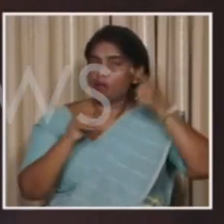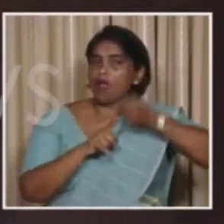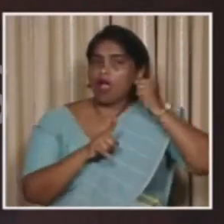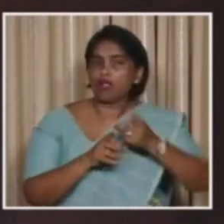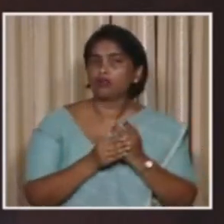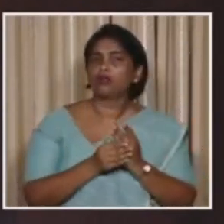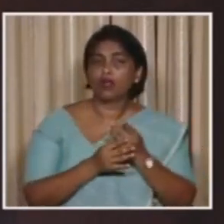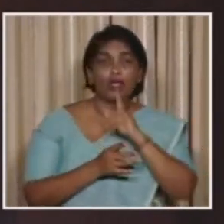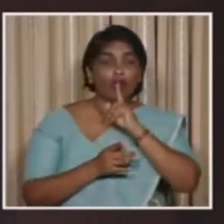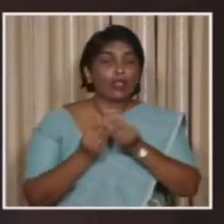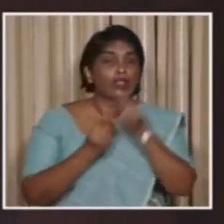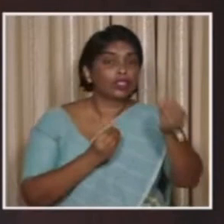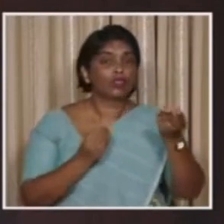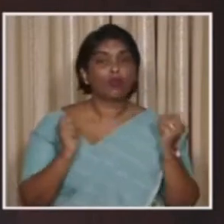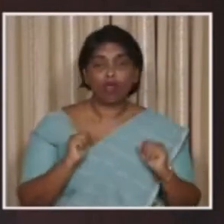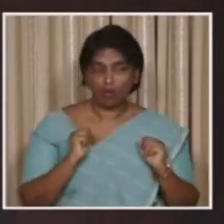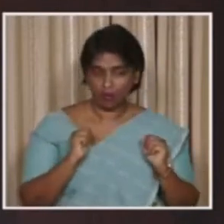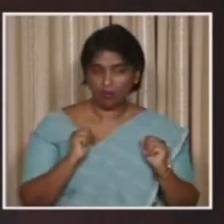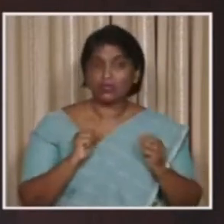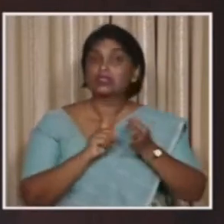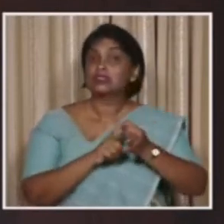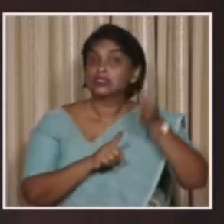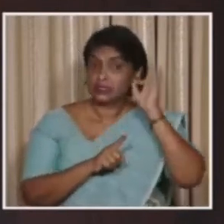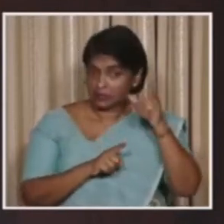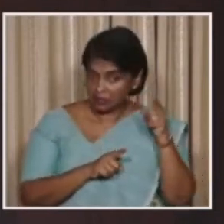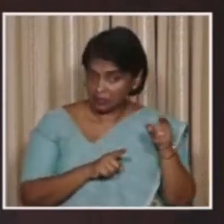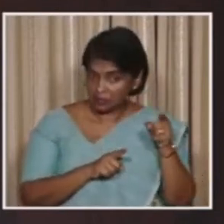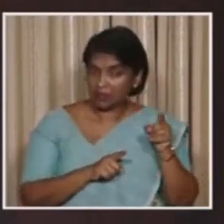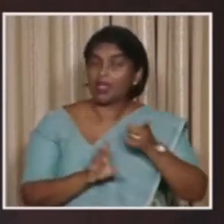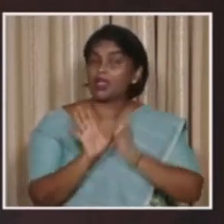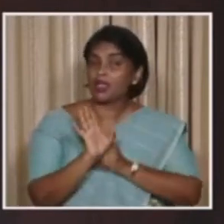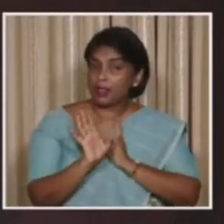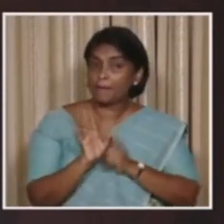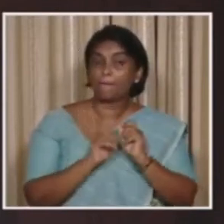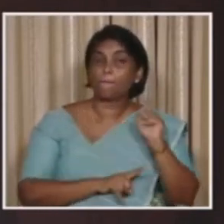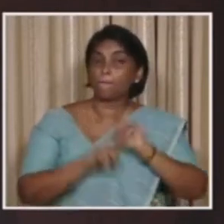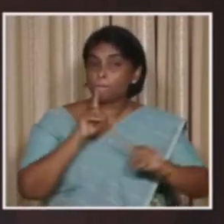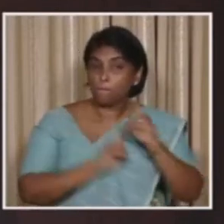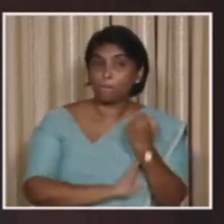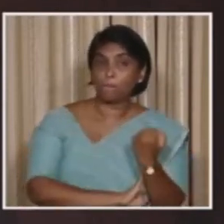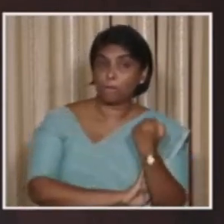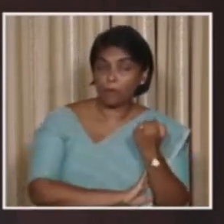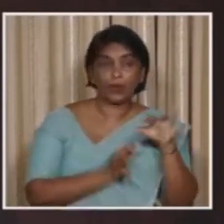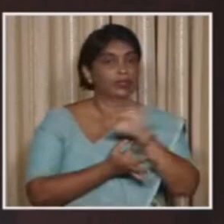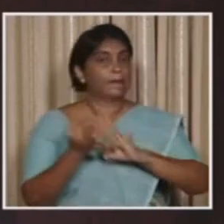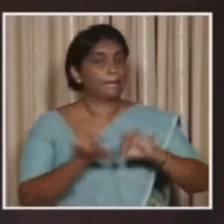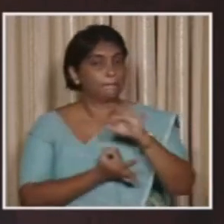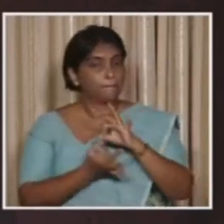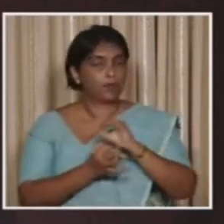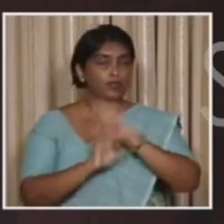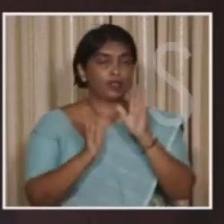අනුමැතිය? කවුද ඒකට දුන්නේ? ඒ නිසා ජනාධිපතිතුමා හැම වෙලෙම පාර්ලිමේන්තුවේ බලයයි